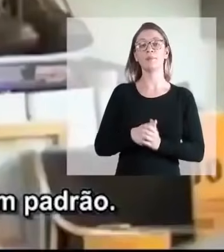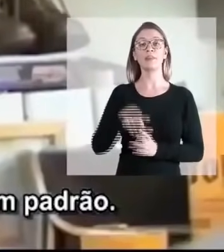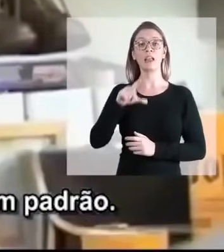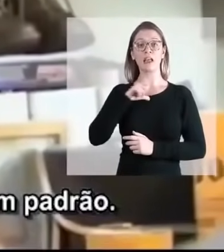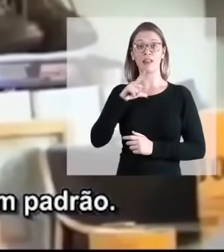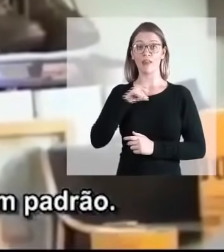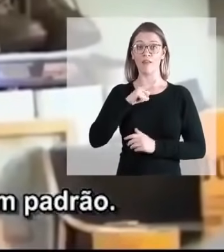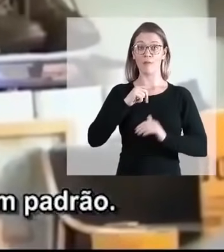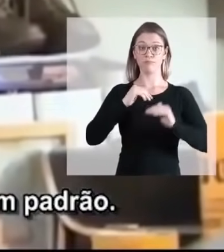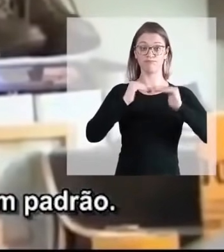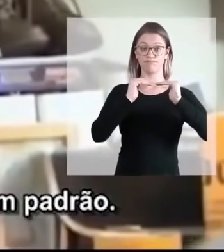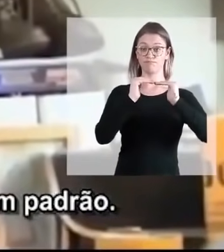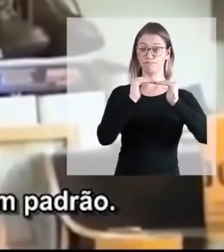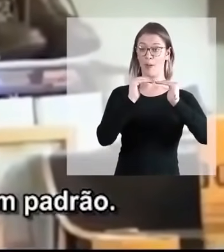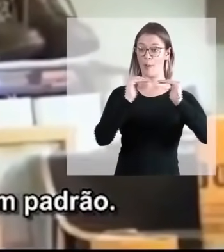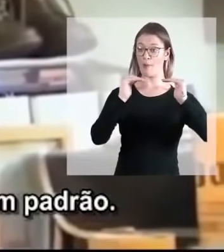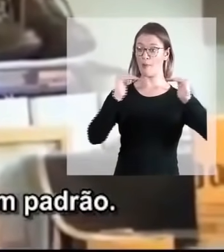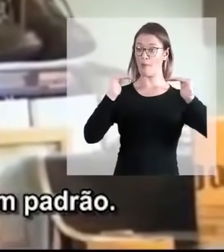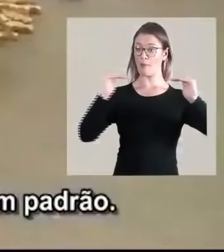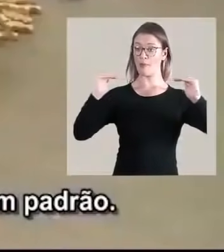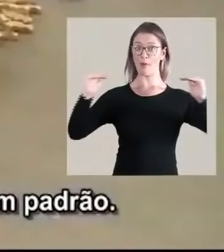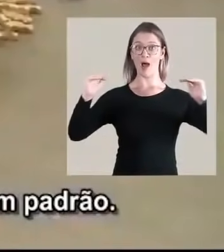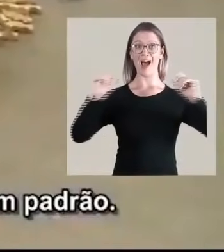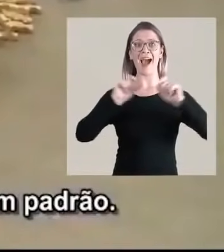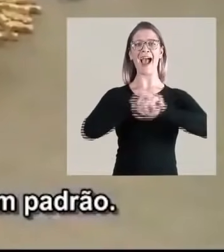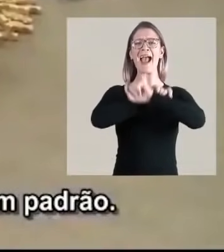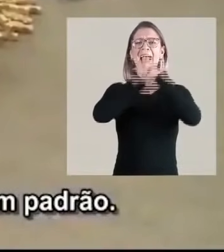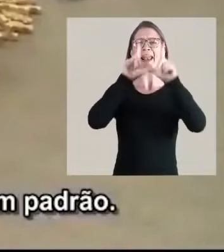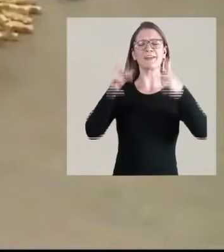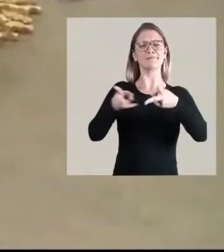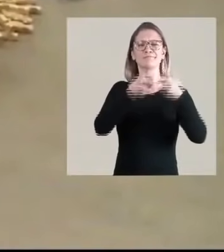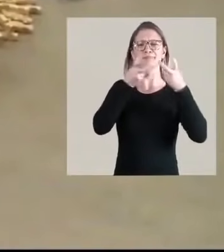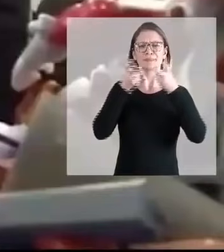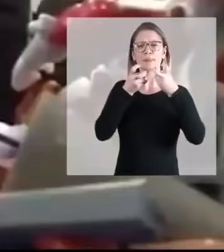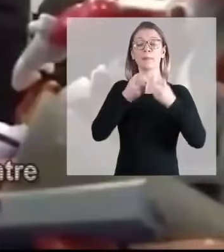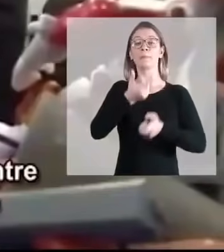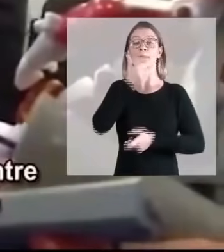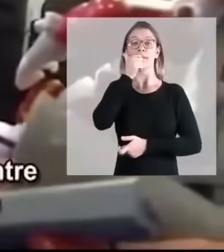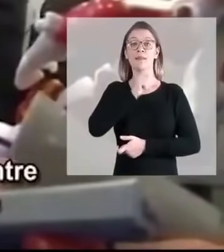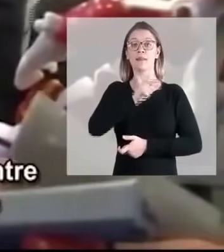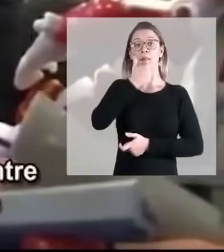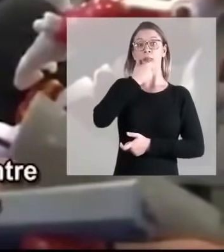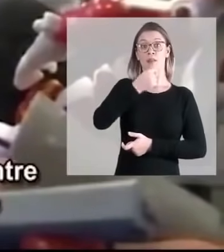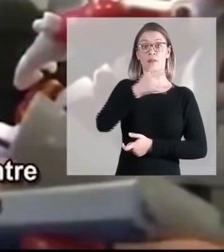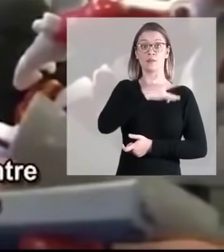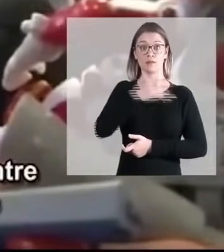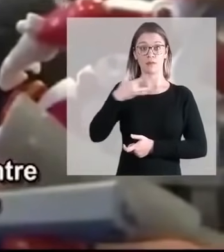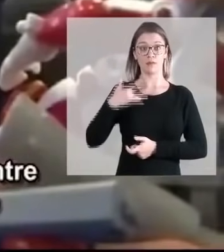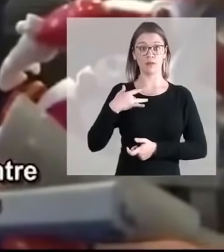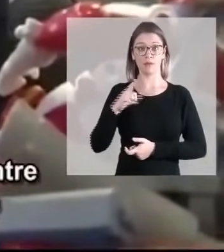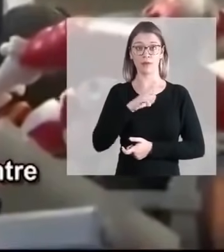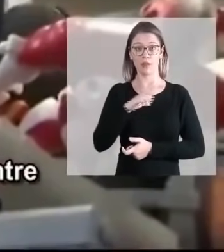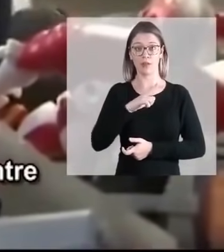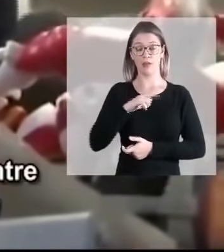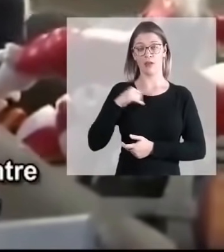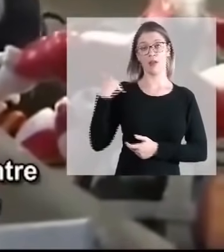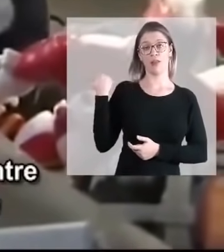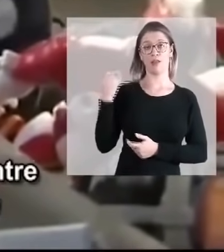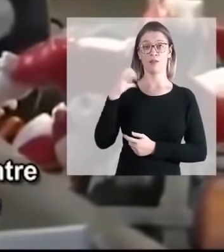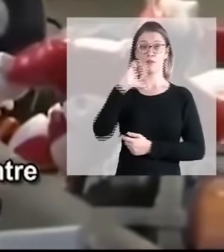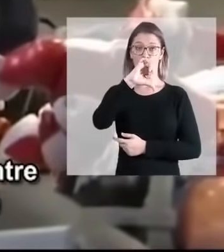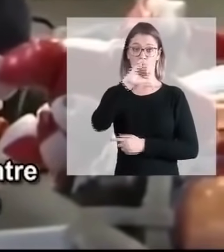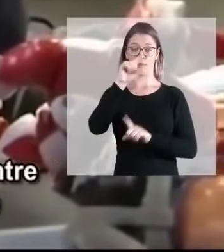10 lekene plasseres i et bestemt mønster. Og det vi da ser